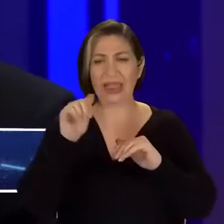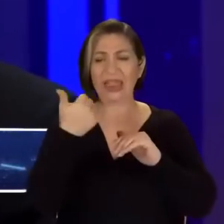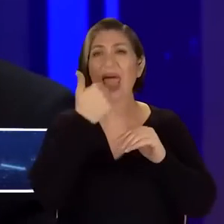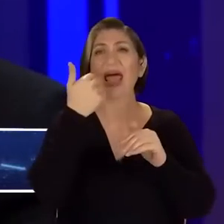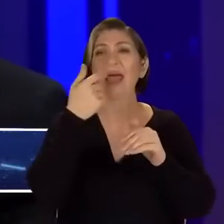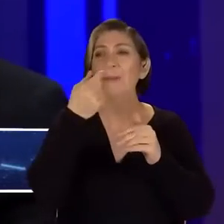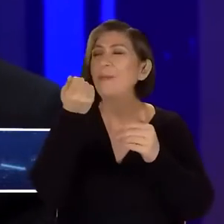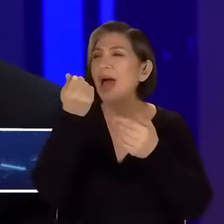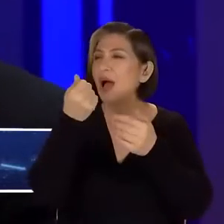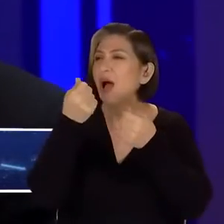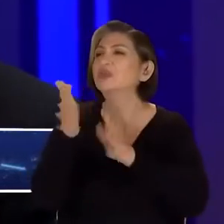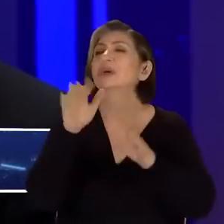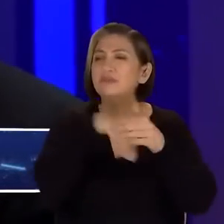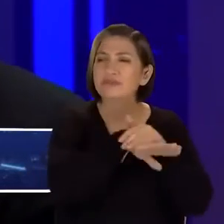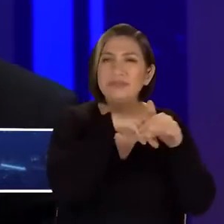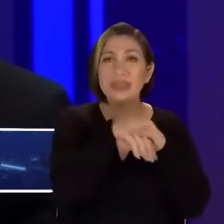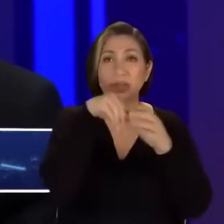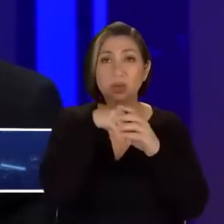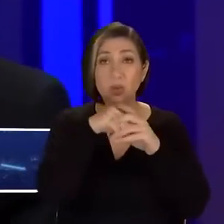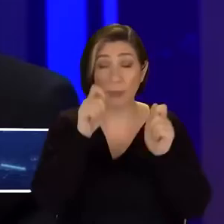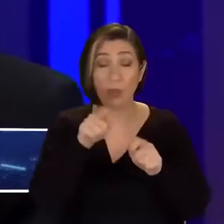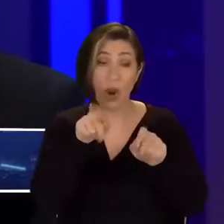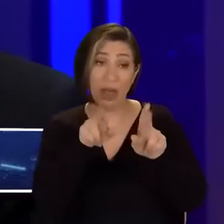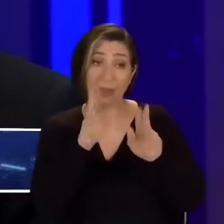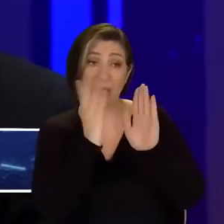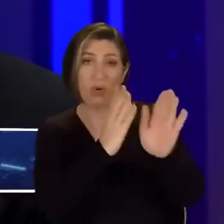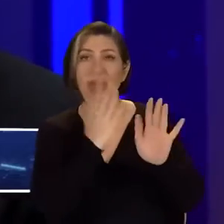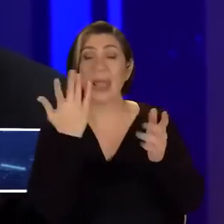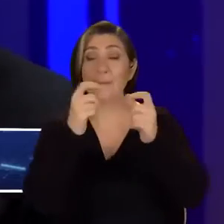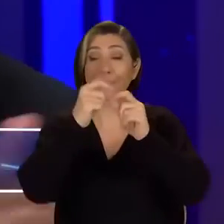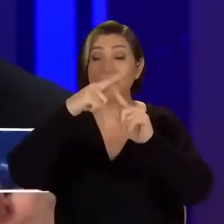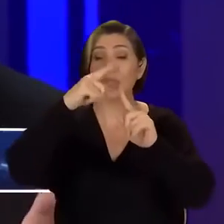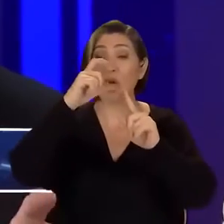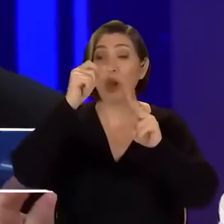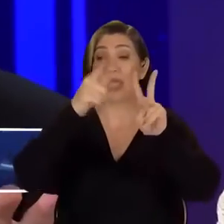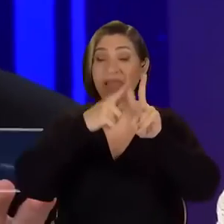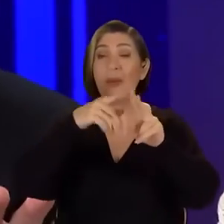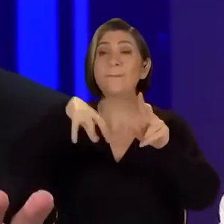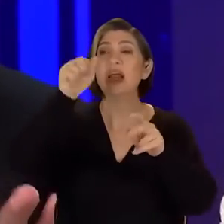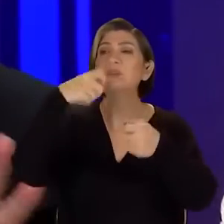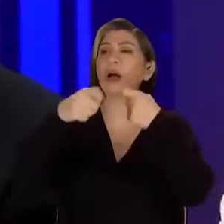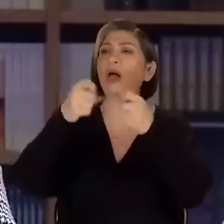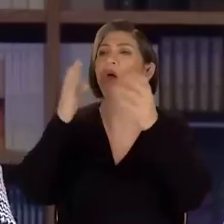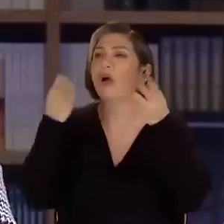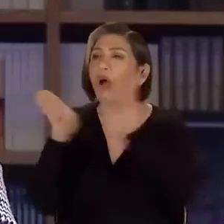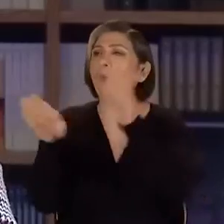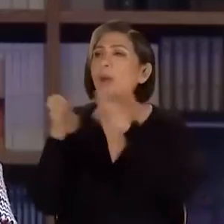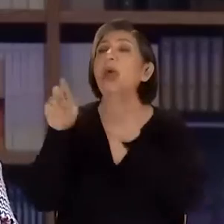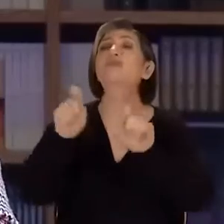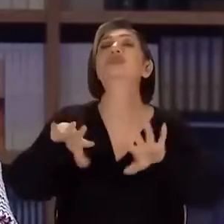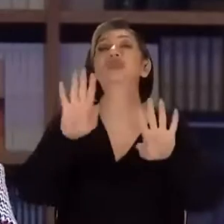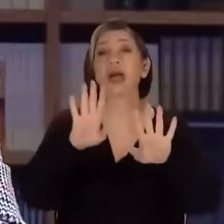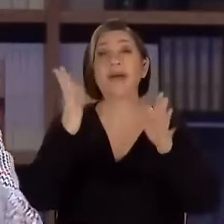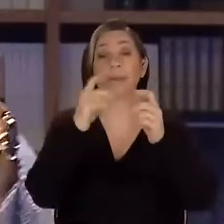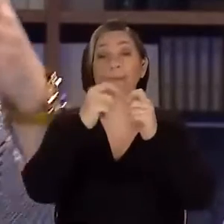için kullanıyorlar. Böyle bir yere doğru gidiyor. Benim gördüğüm ne Bitcoin bütün merkez bankalarını yok edecek, ne Bitcoin